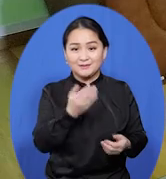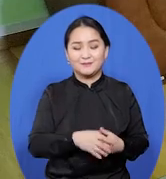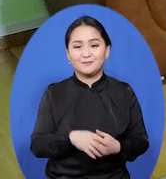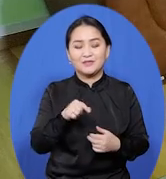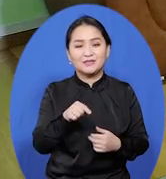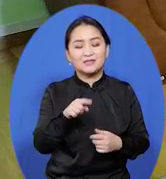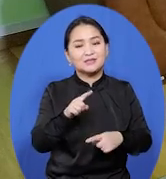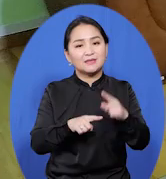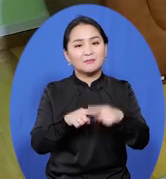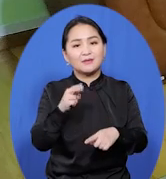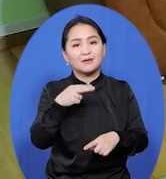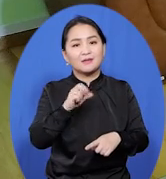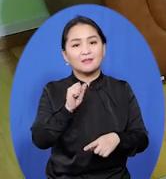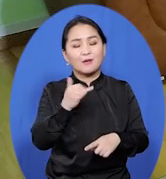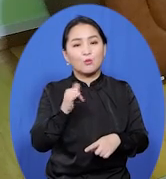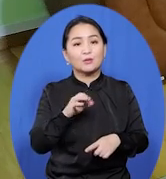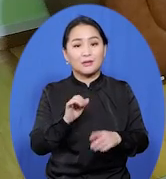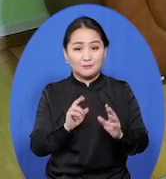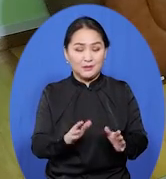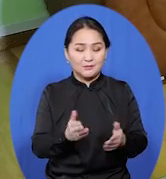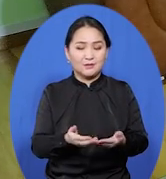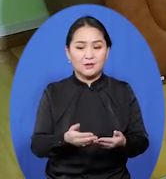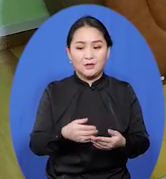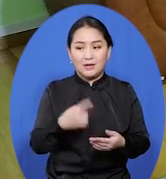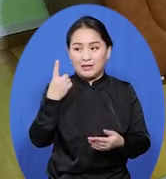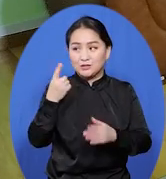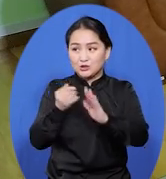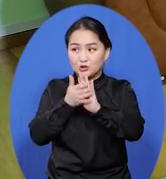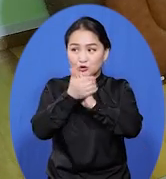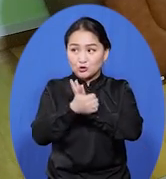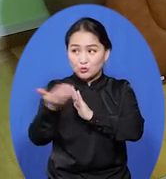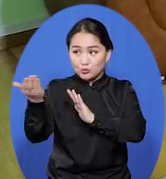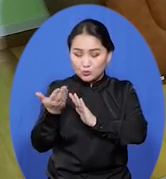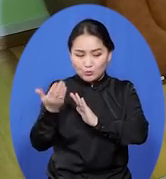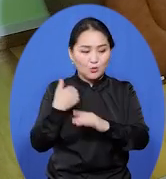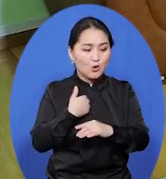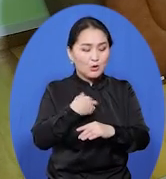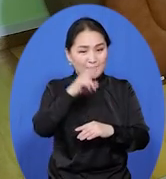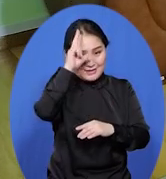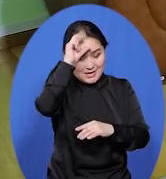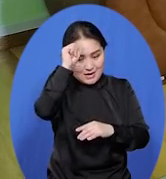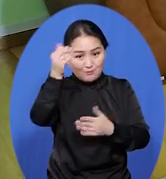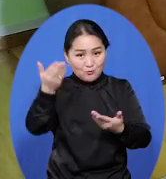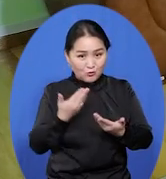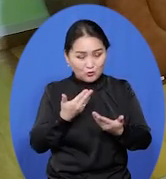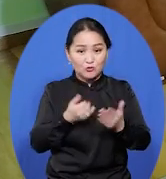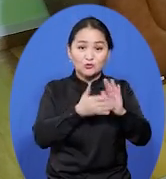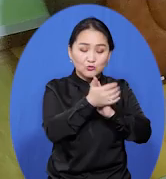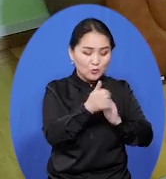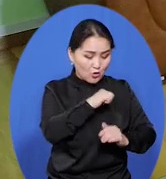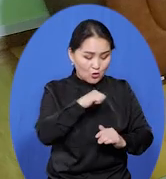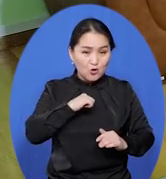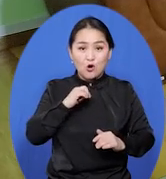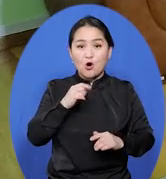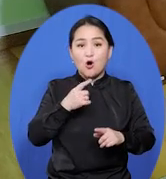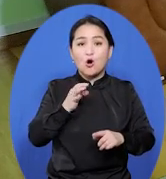яригдсан. Энэ ямар давуу тал үүсгэдэг юм бэ? Зөвхөн улсын төсөв, зөвхөн одоо ерөнхий газар гэдэг юм уу, яамнаас өгсөн төсвөөс гадна орон нутгийн төсвөөр бас